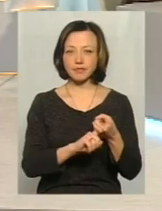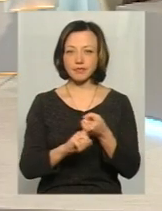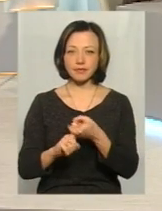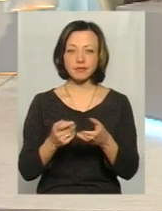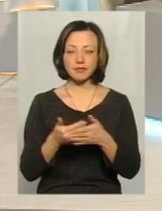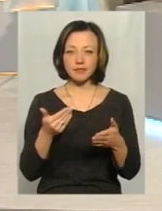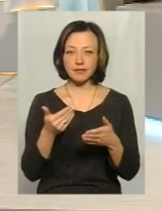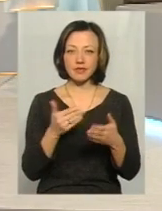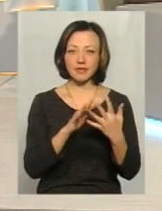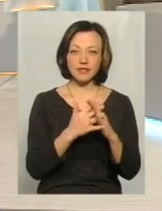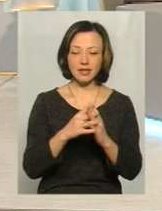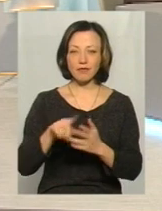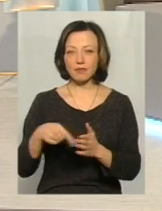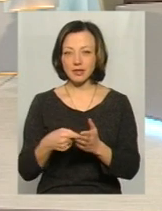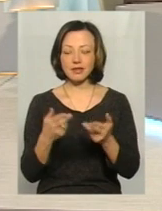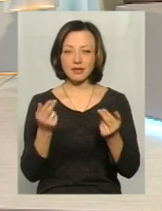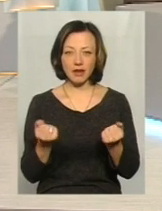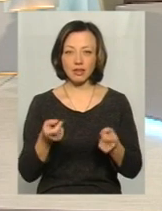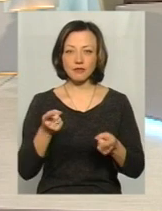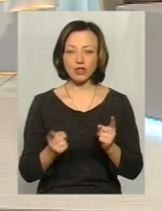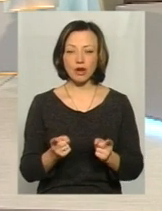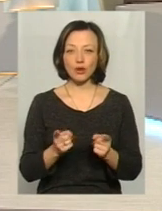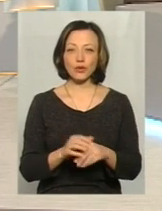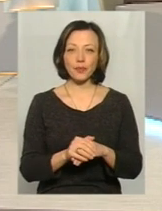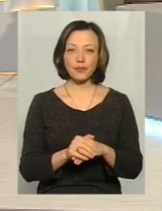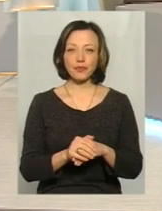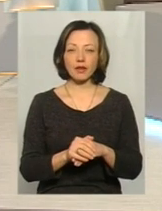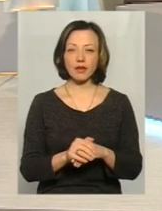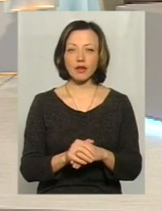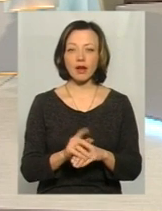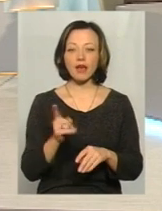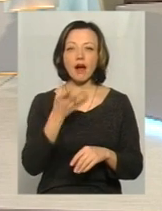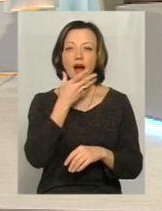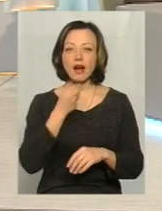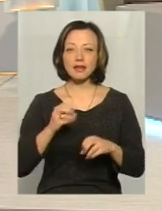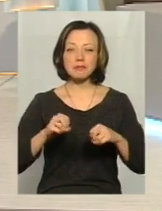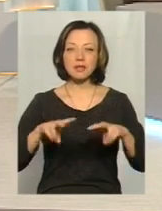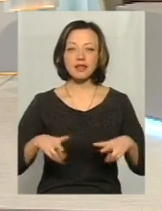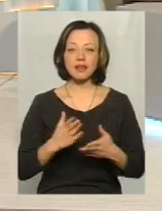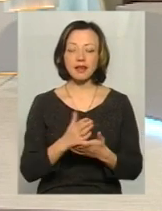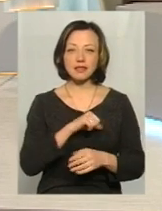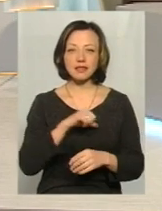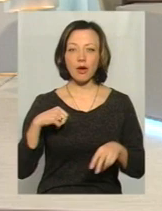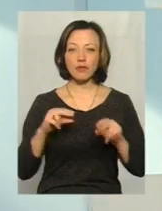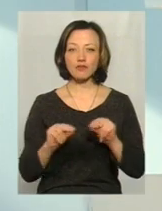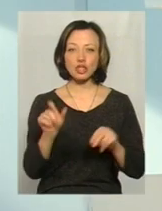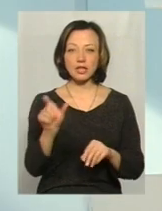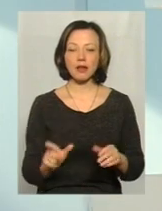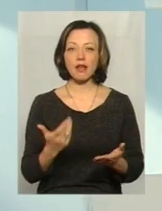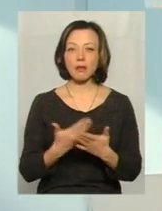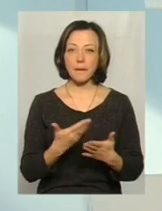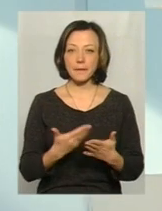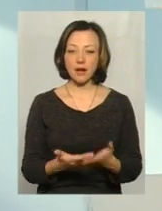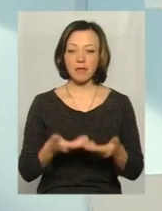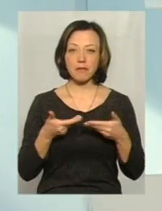від того… Чи в селі, чи в місті? Так, звичайно. Наскільки гарним фахівцем є сам вчитель. Якщо, до прикладу,